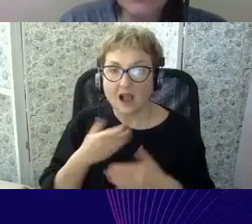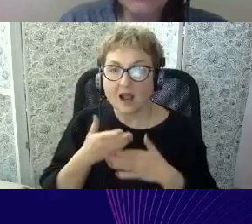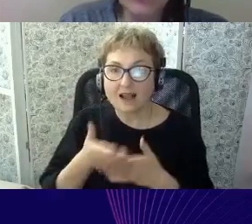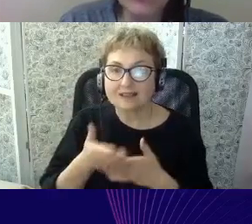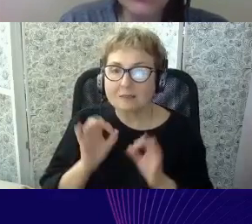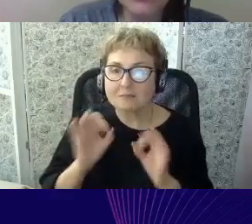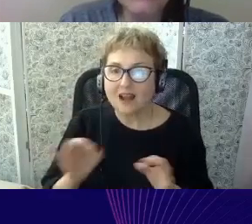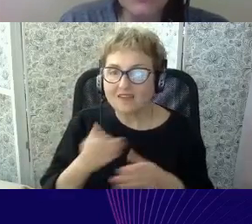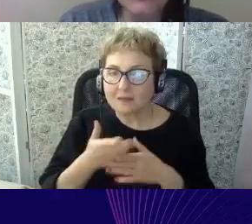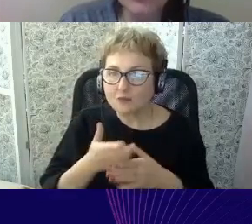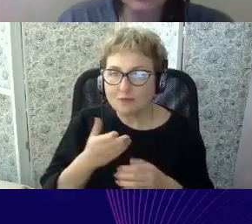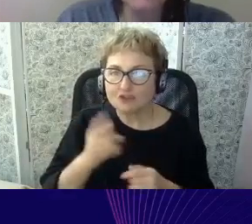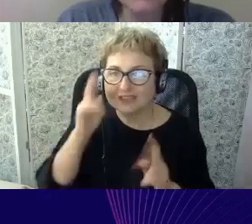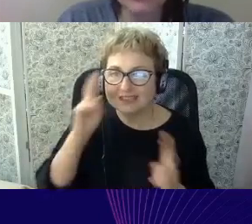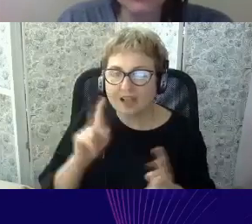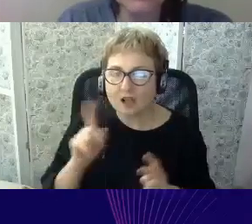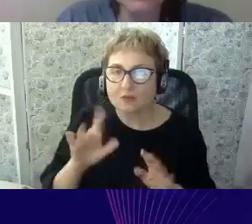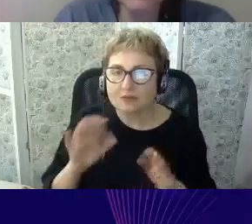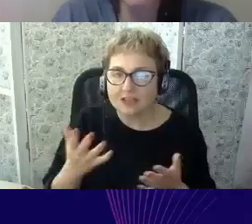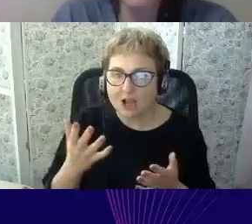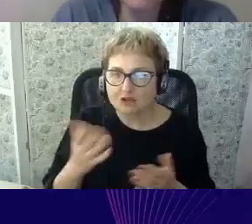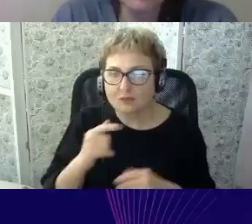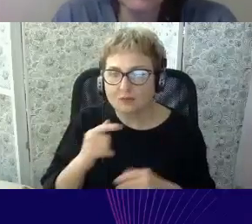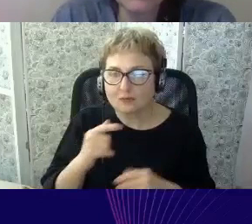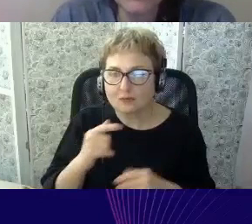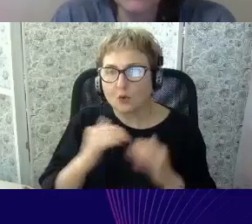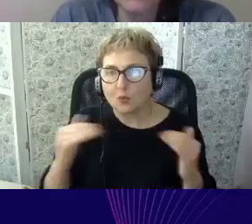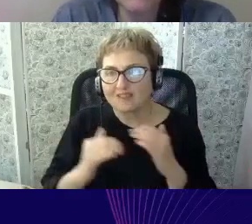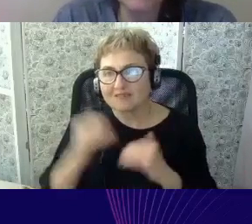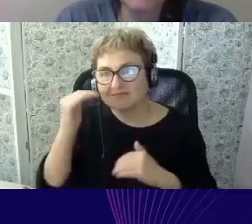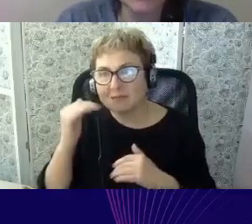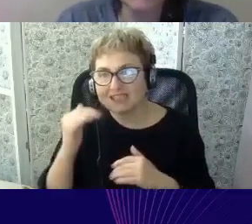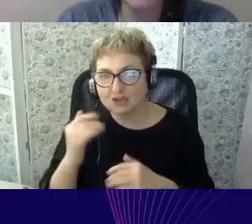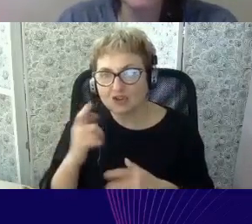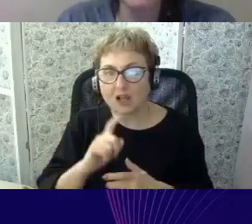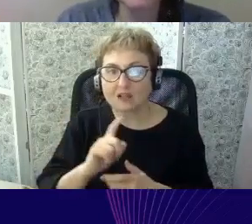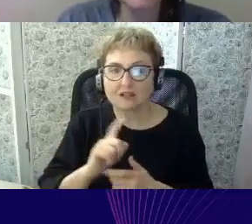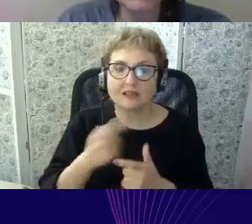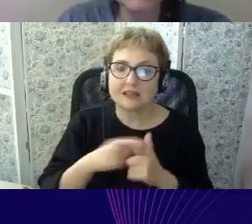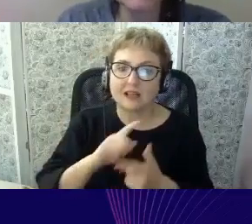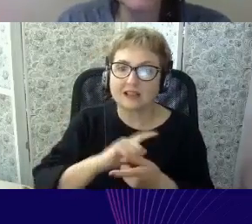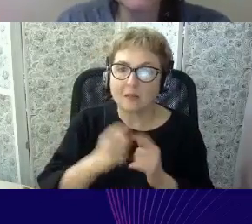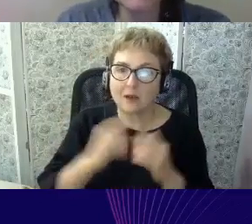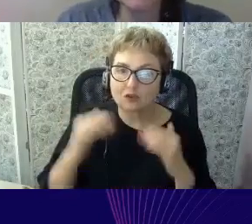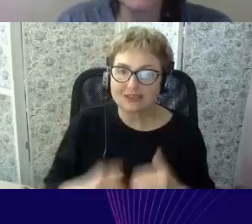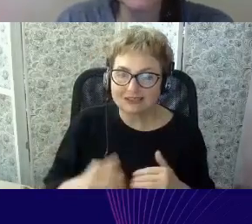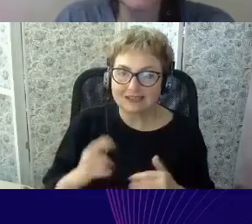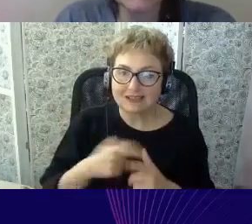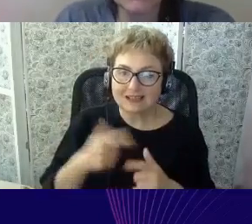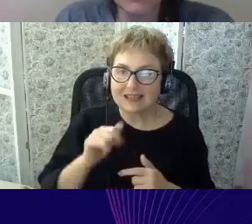оказать правильно помощь, не зная, что произошло, подскочил у него уровень сахара или наоборот, резкое снижение и